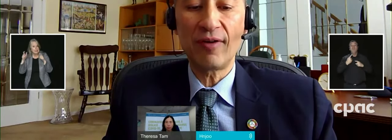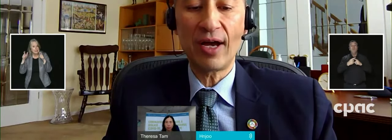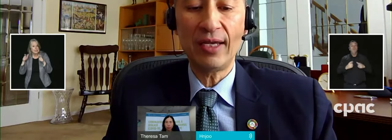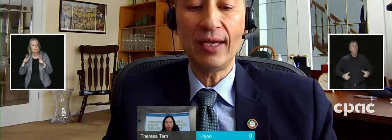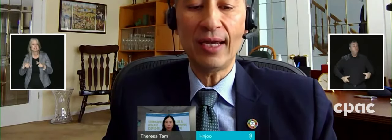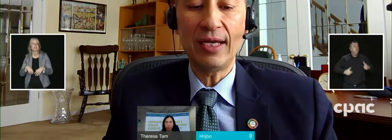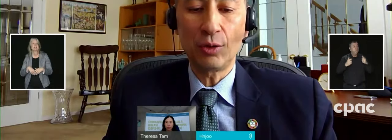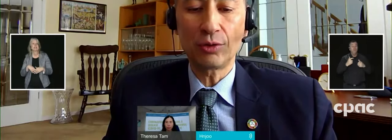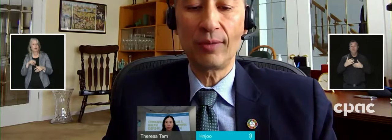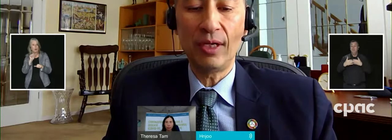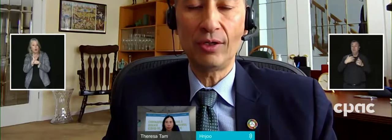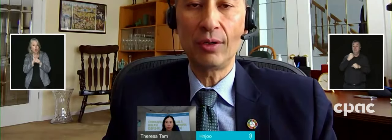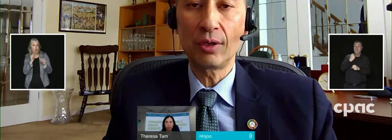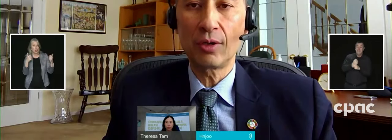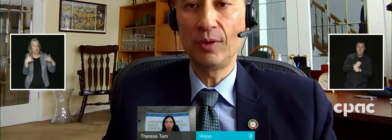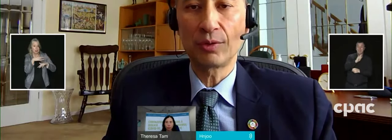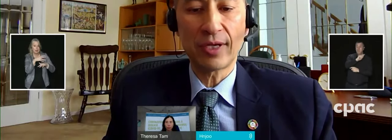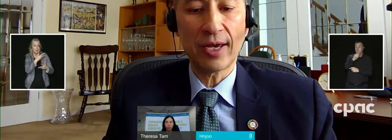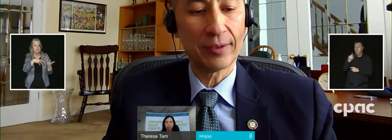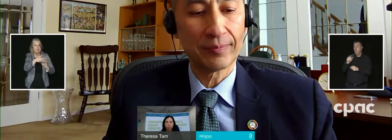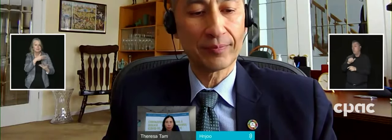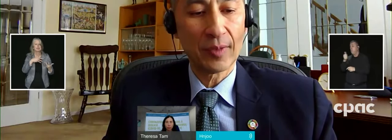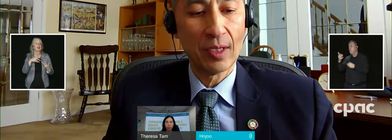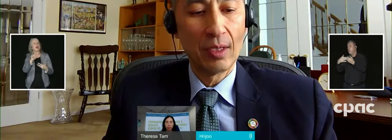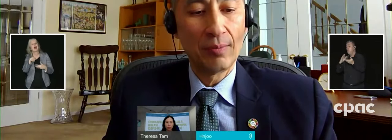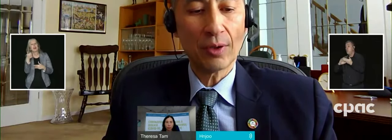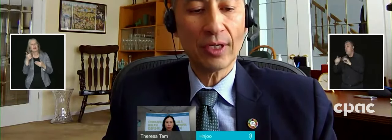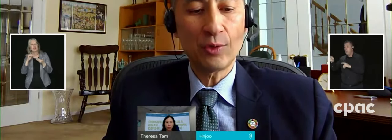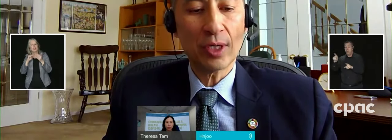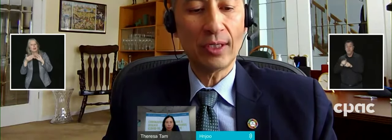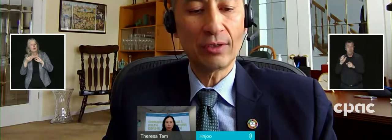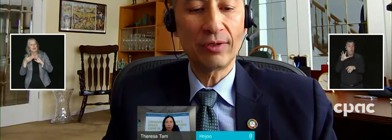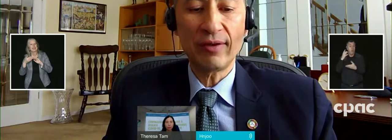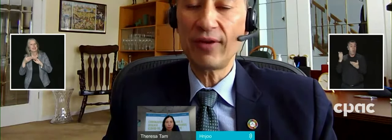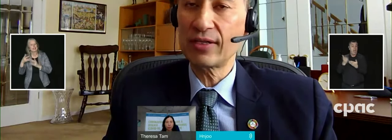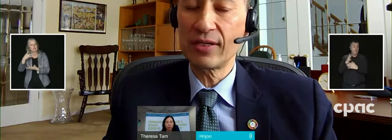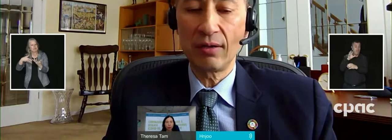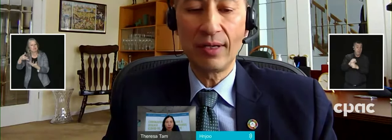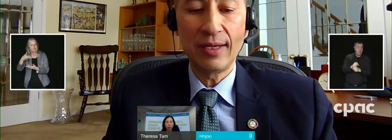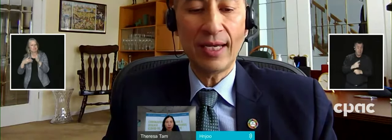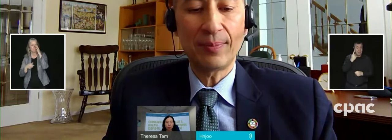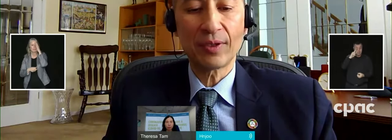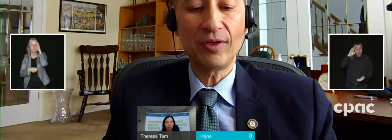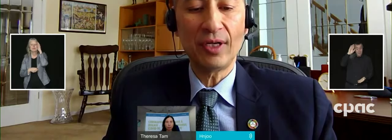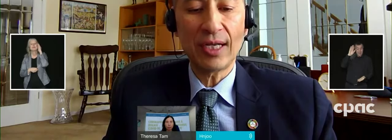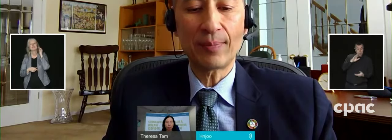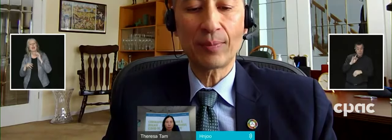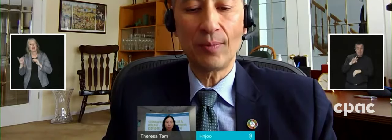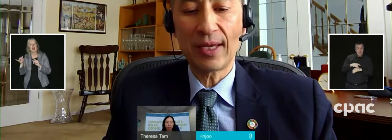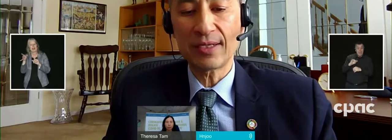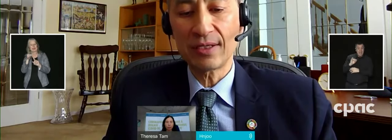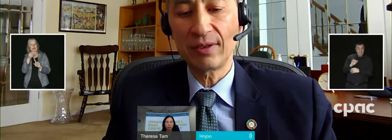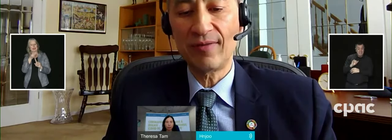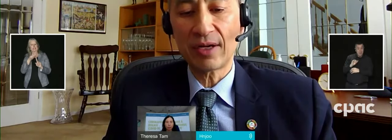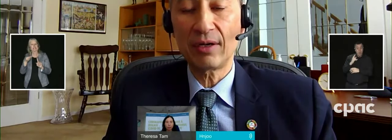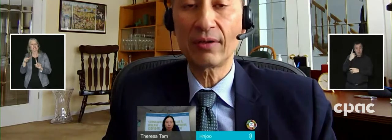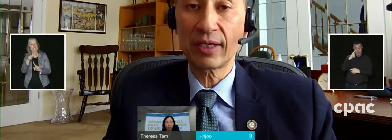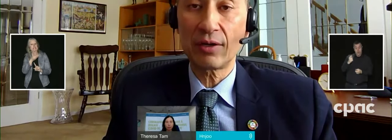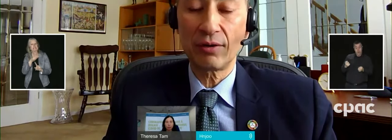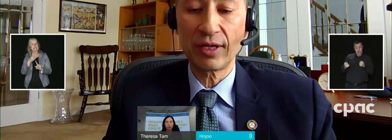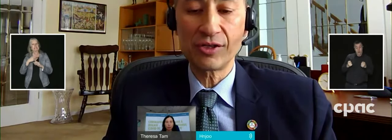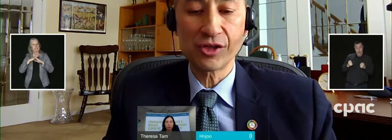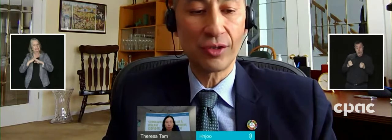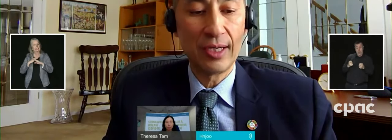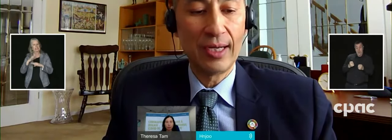de travail et d'autres milieux communautaires. Pour réduire les taux d'infection et prévenir la propagation des variants